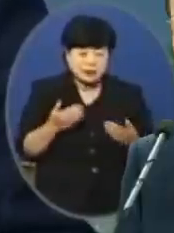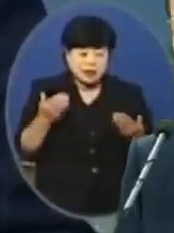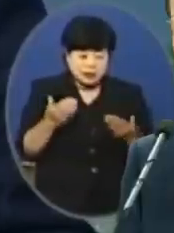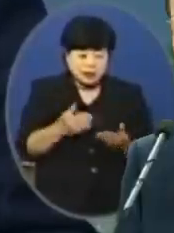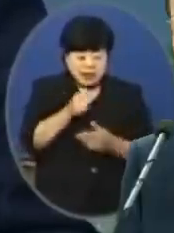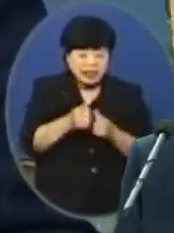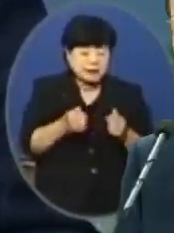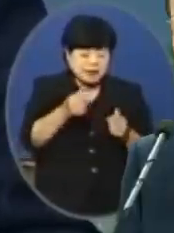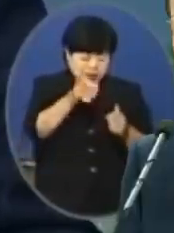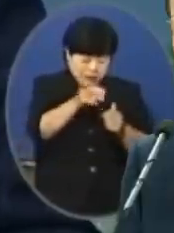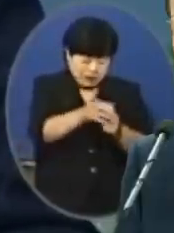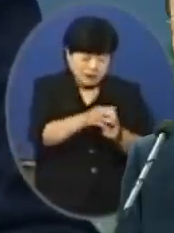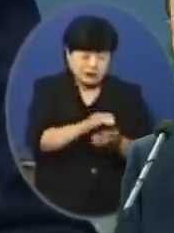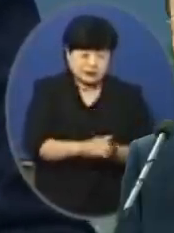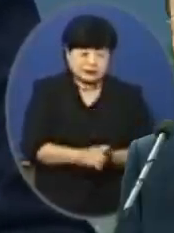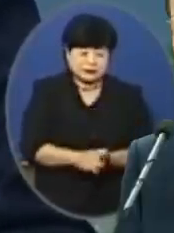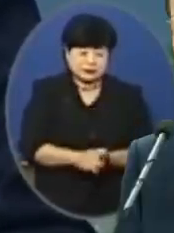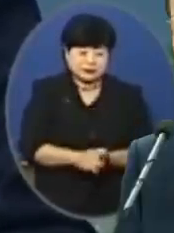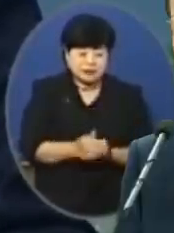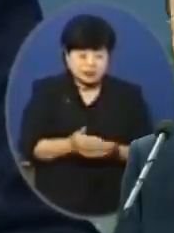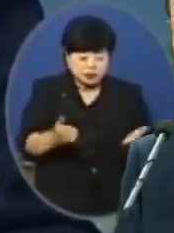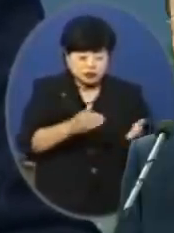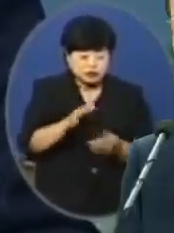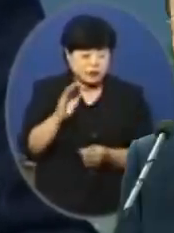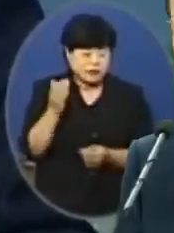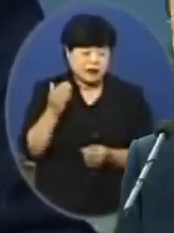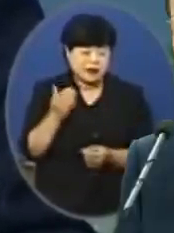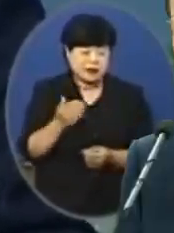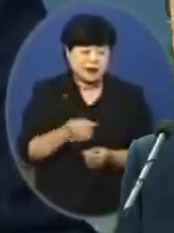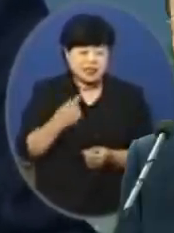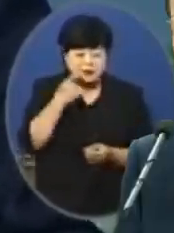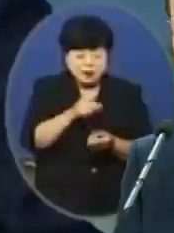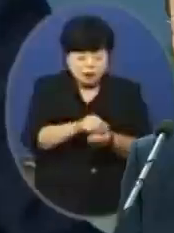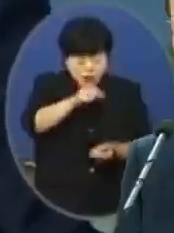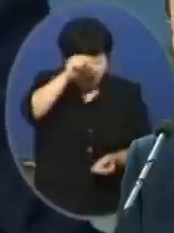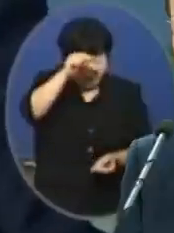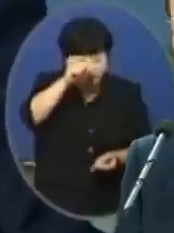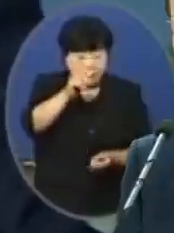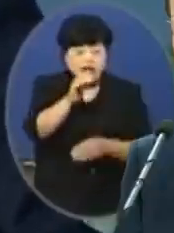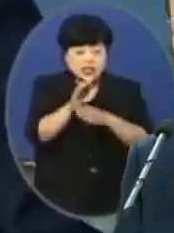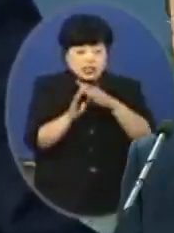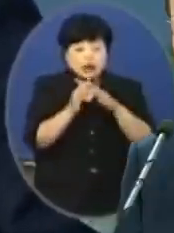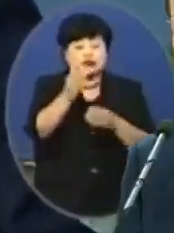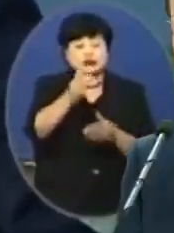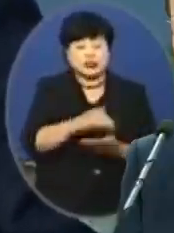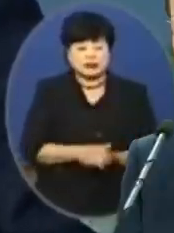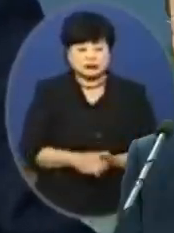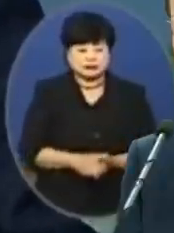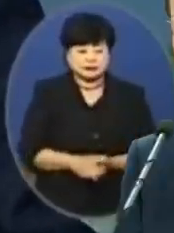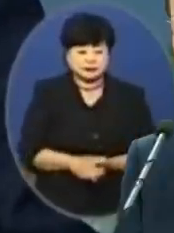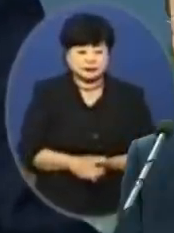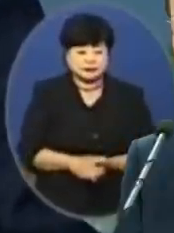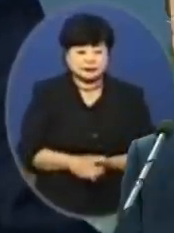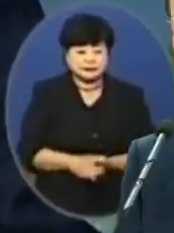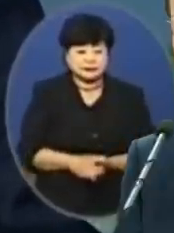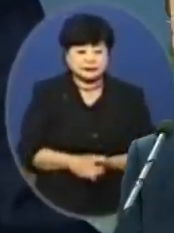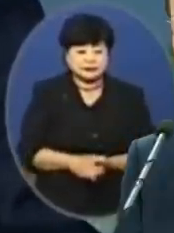전부 하나님 하겠다. 그릇만 준비하라. 내 입을 넓게 열라, 내가 채운다. 네가 채우는 것이 아니다.